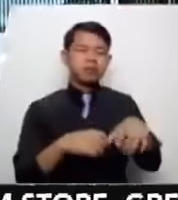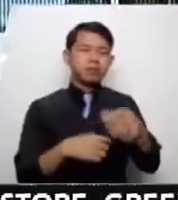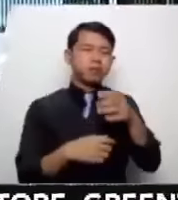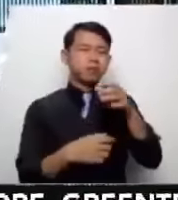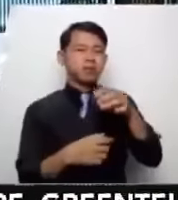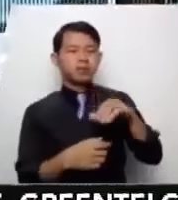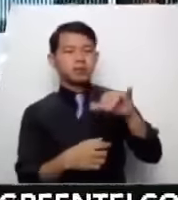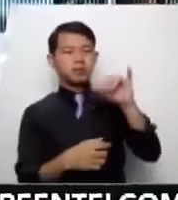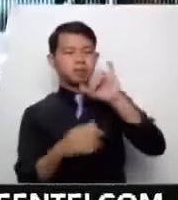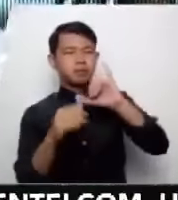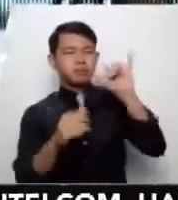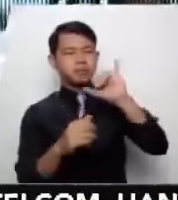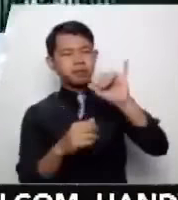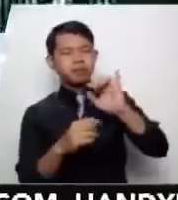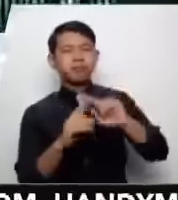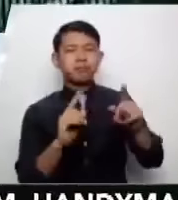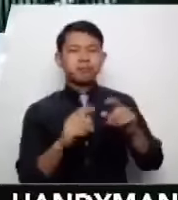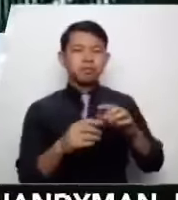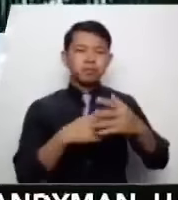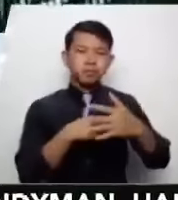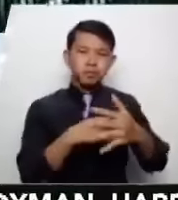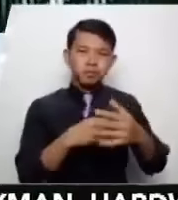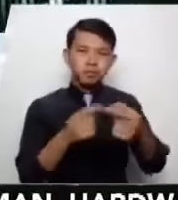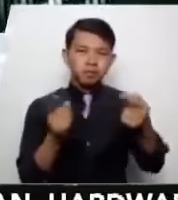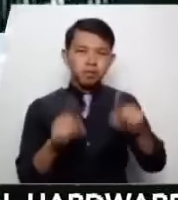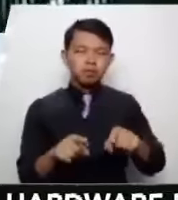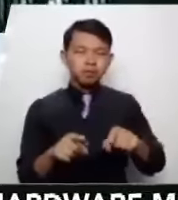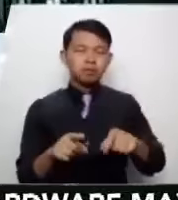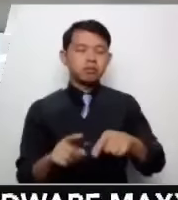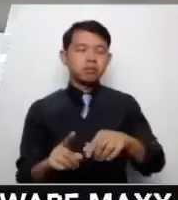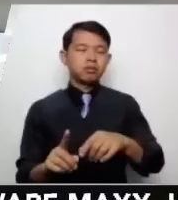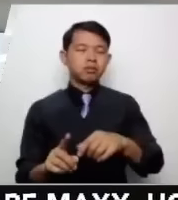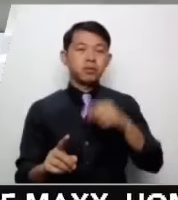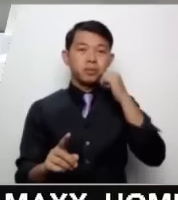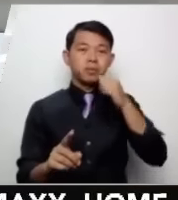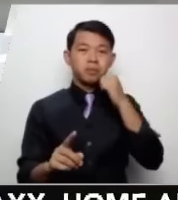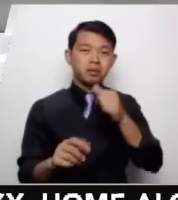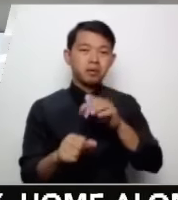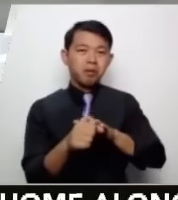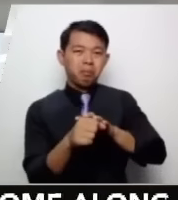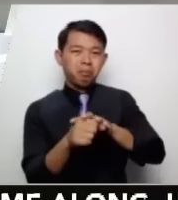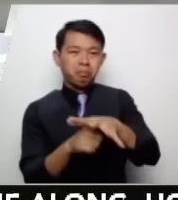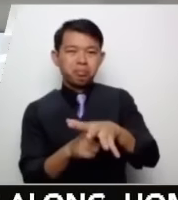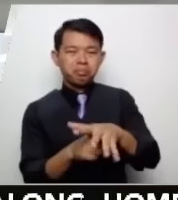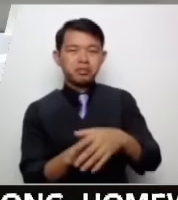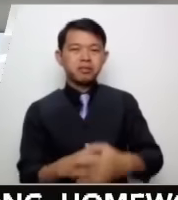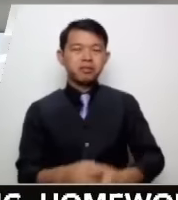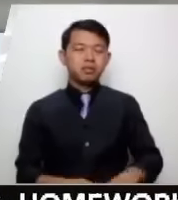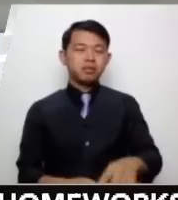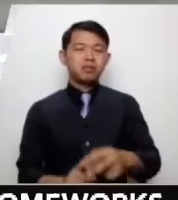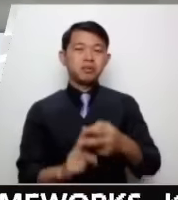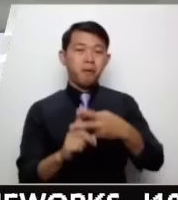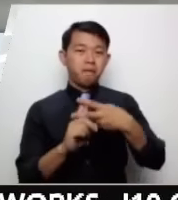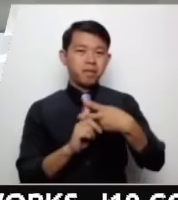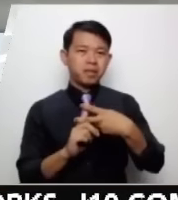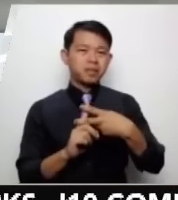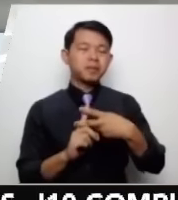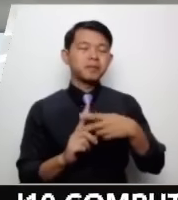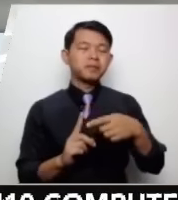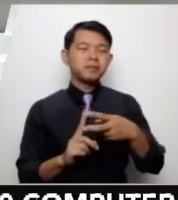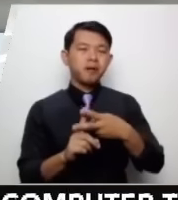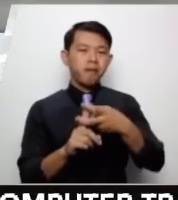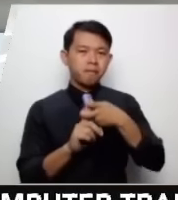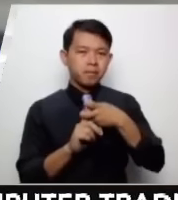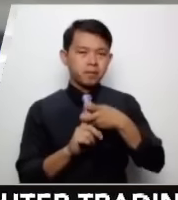ilang oras, nagahasa raw ang isa sa kanila. Yung biktima po, kasama nung pitong kaibigan niya,